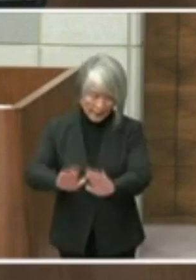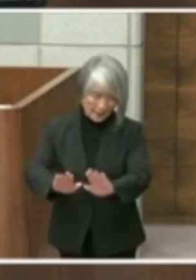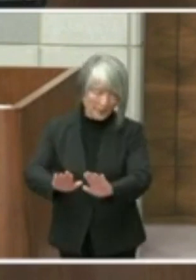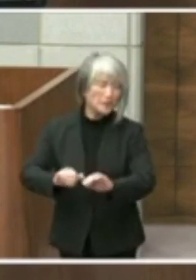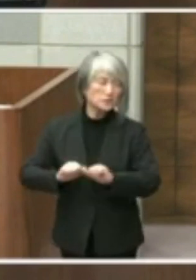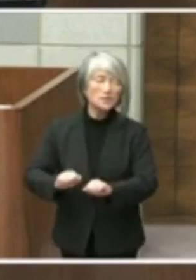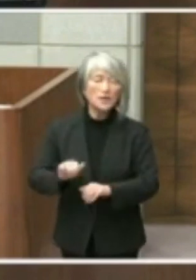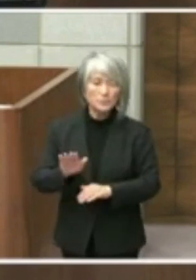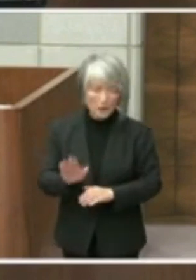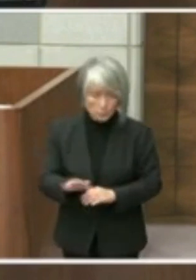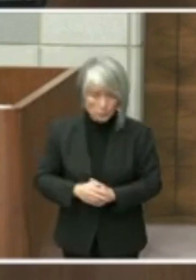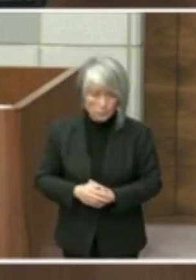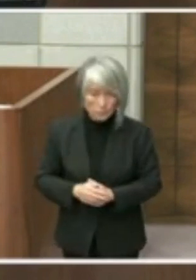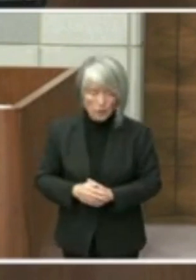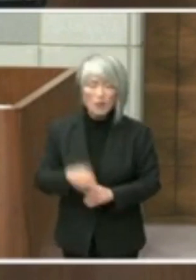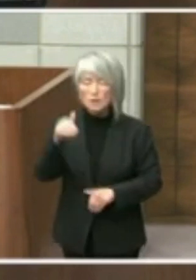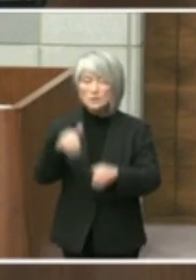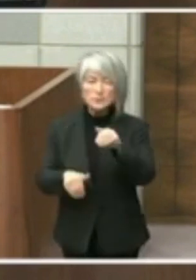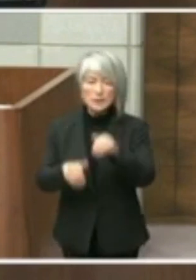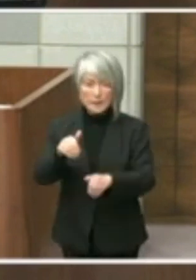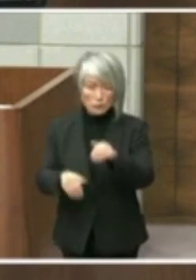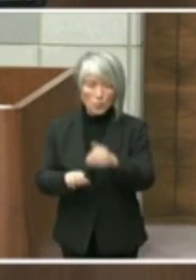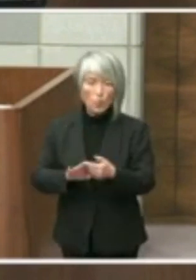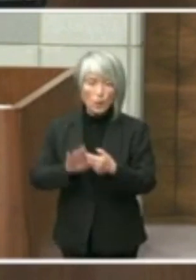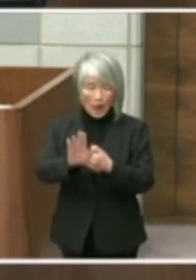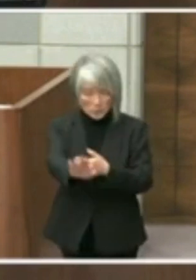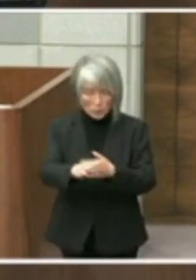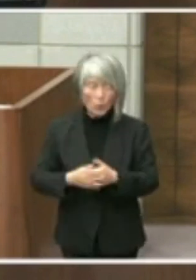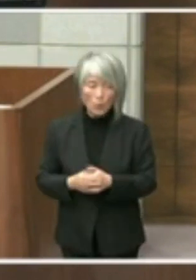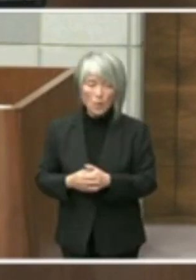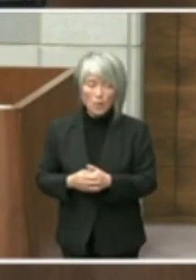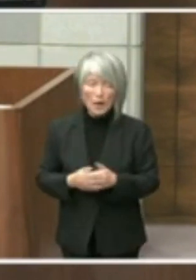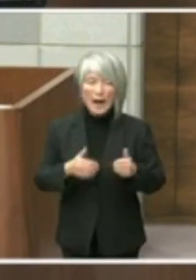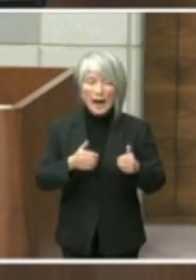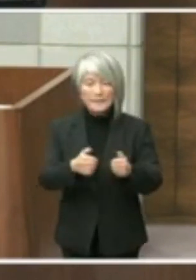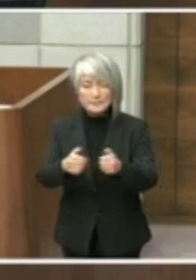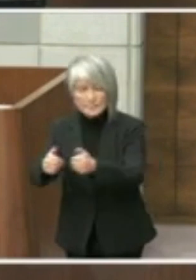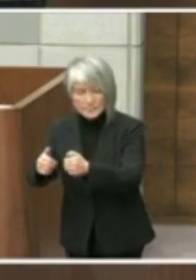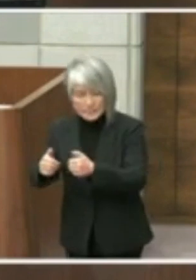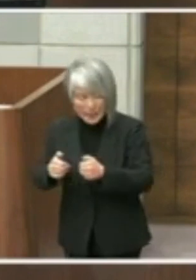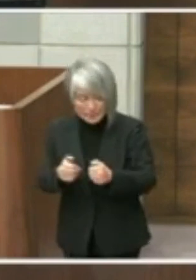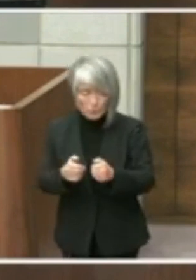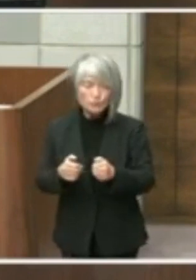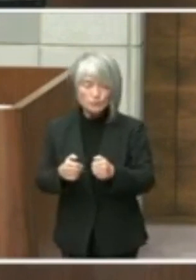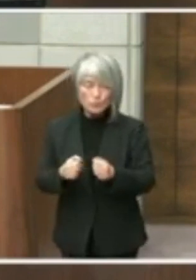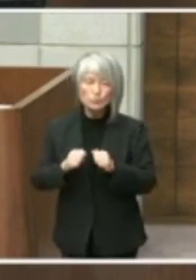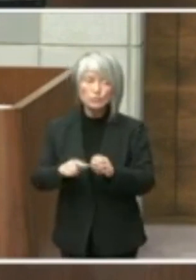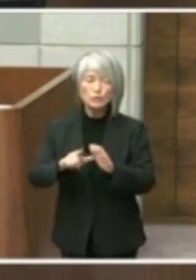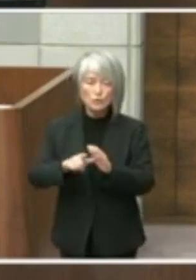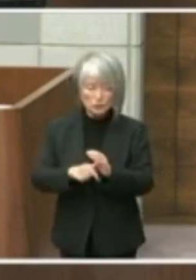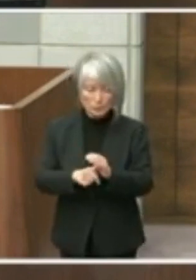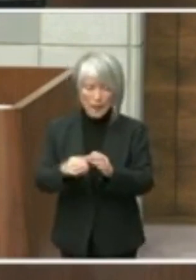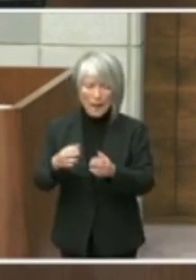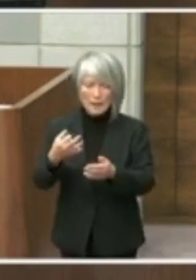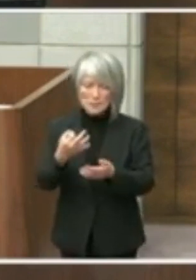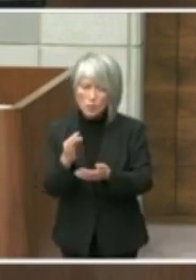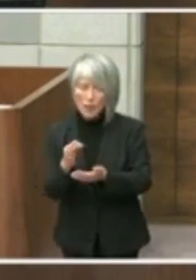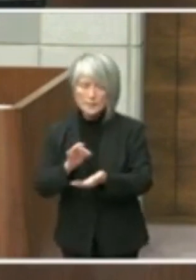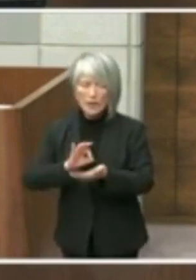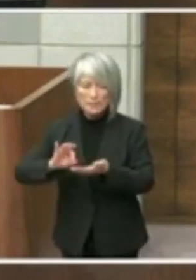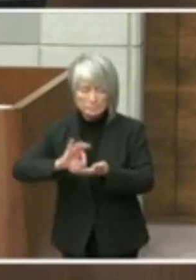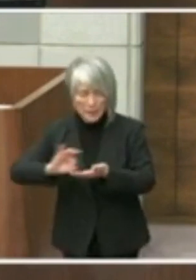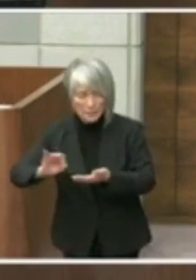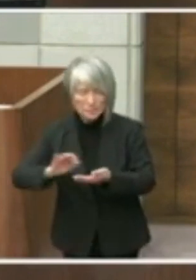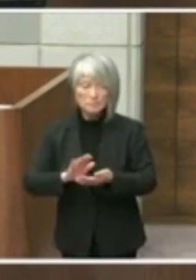ても、挨拶行為の内容によりましては、多額の費用を要したり、事後買収等の弊害